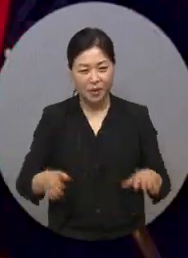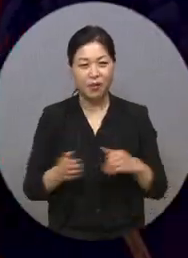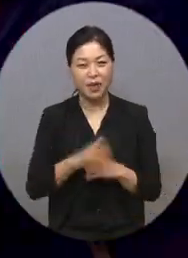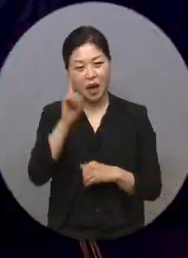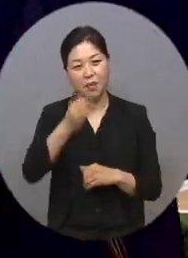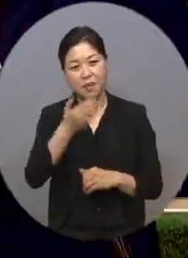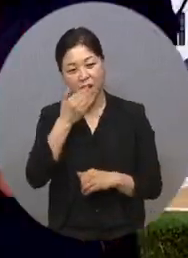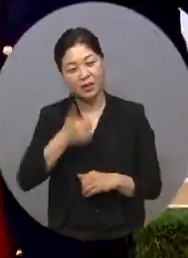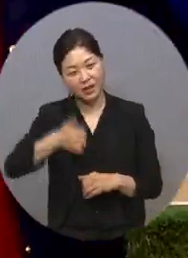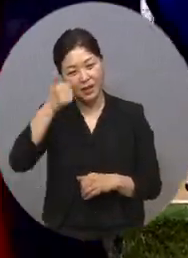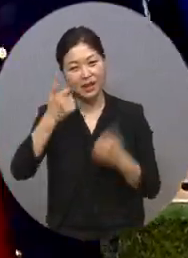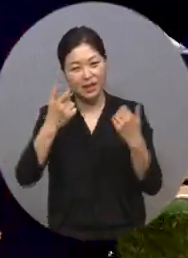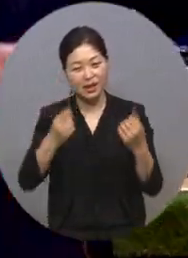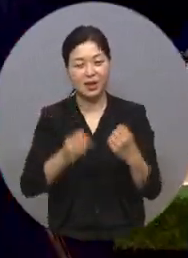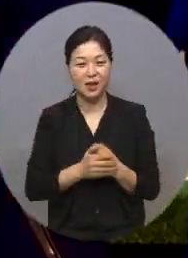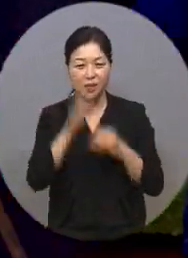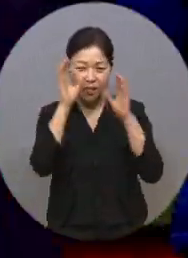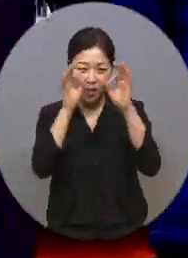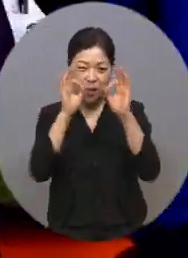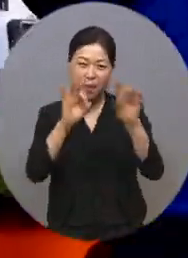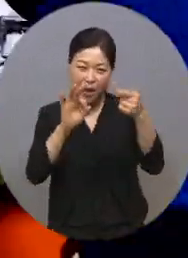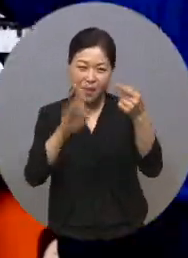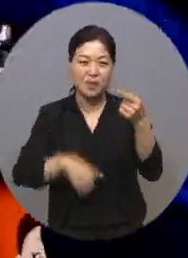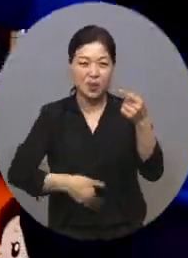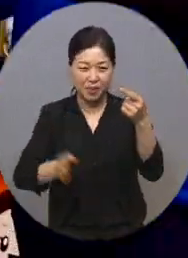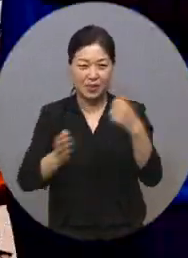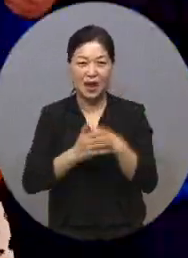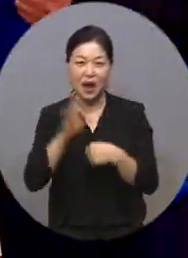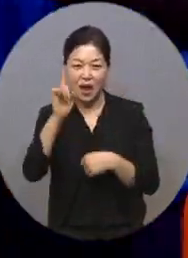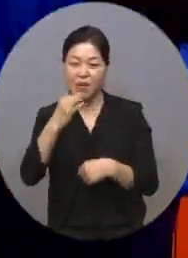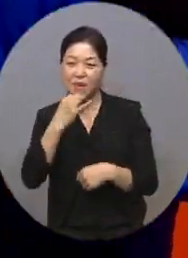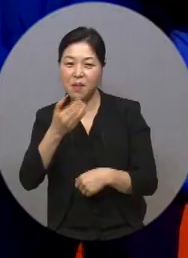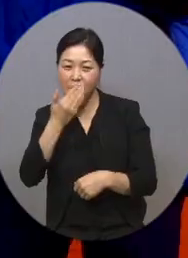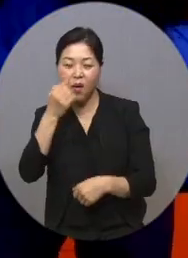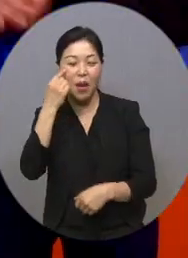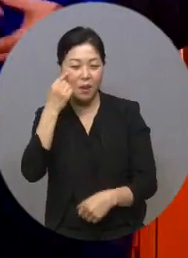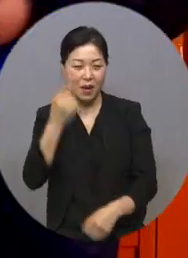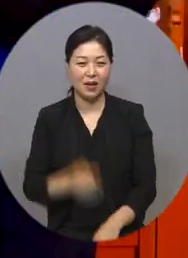야. 생구려 이견이라고